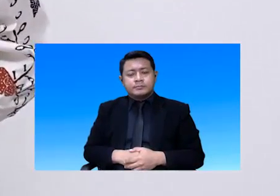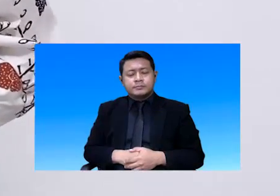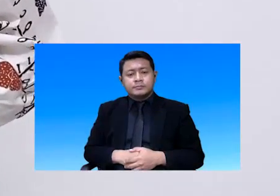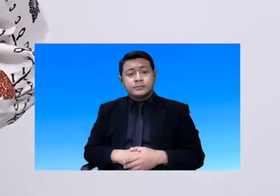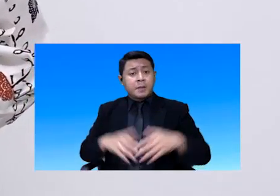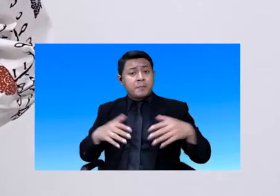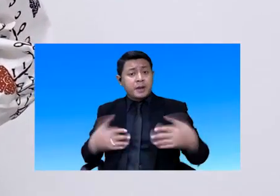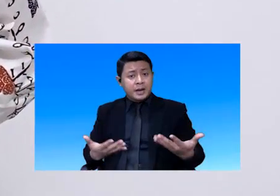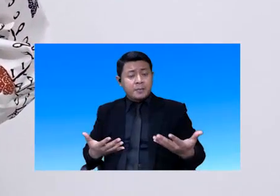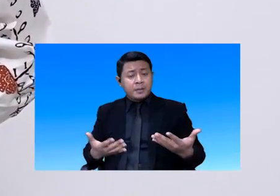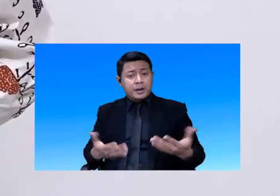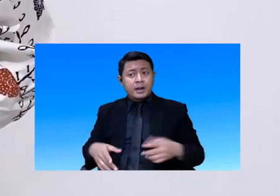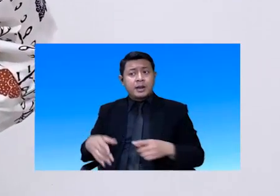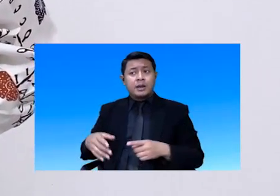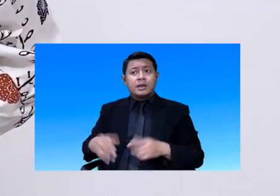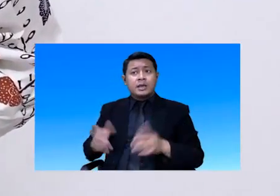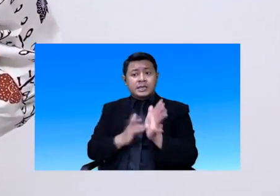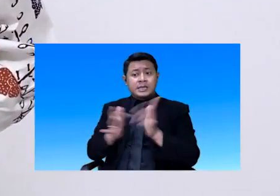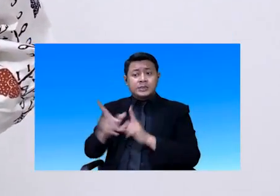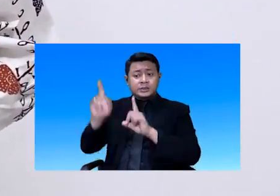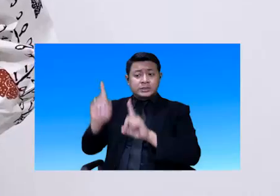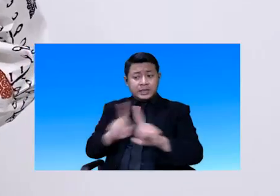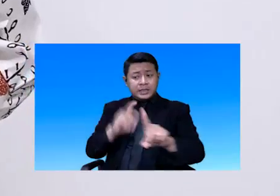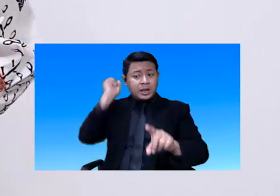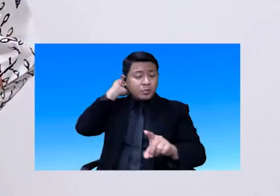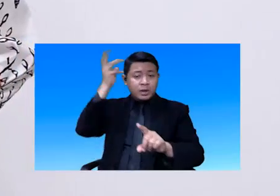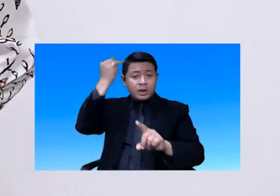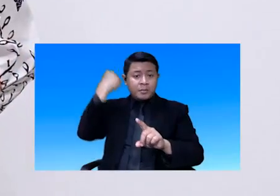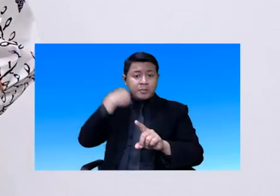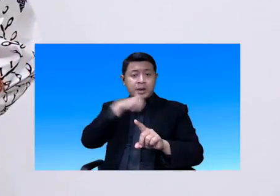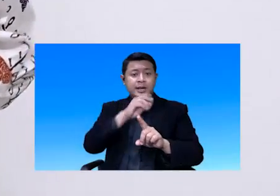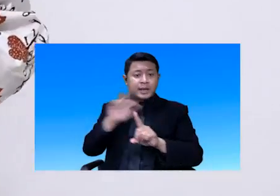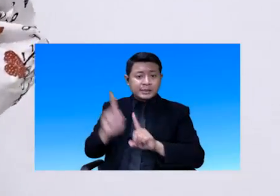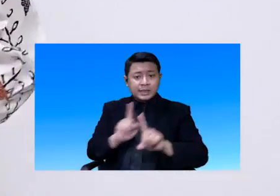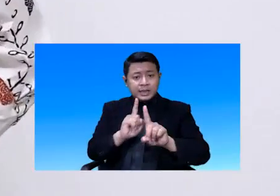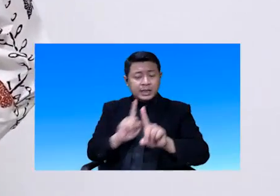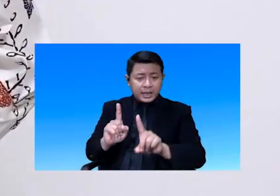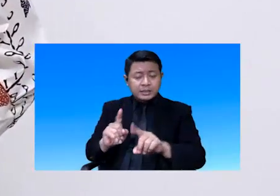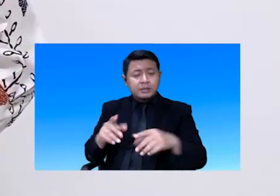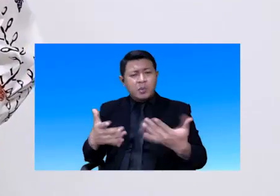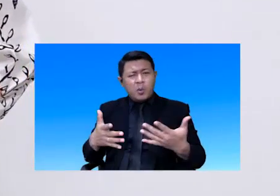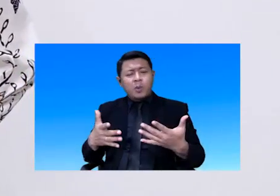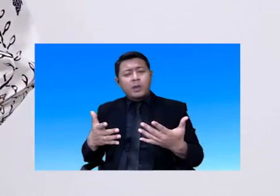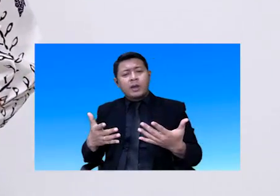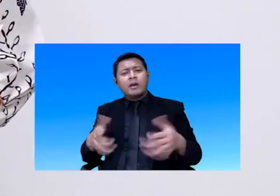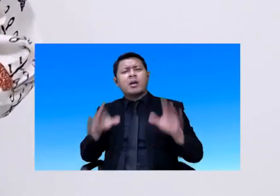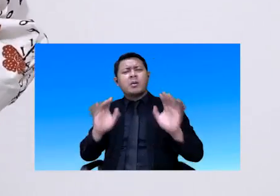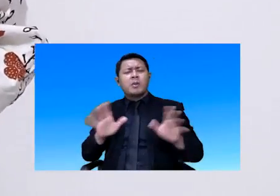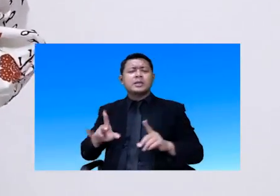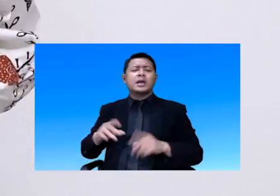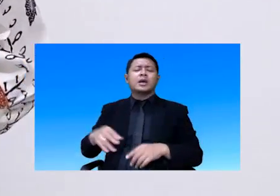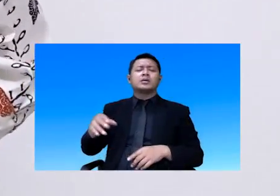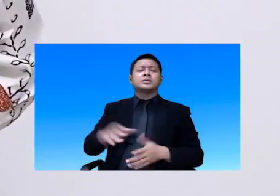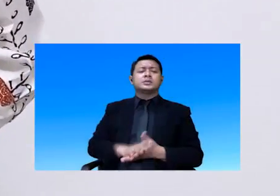Bagaimana penyertaan Yesus dan Bunda Maria dalam karir saya? Banyak sekali penyertaan